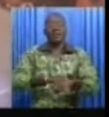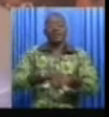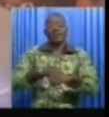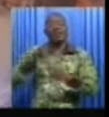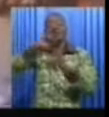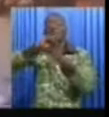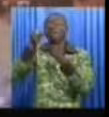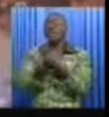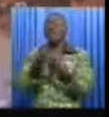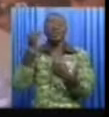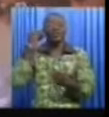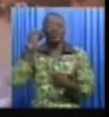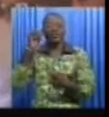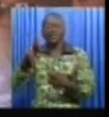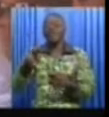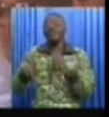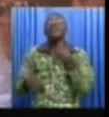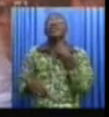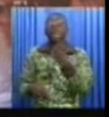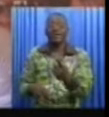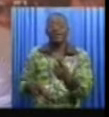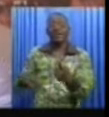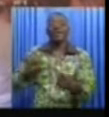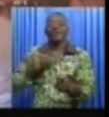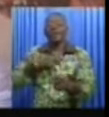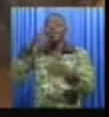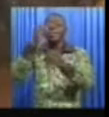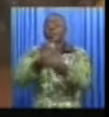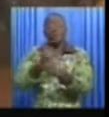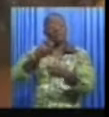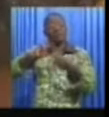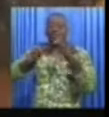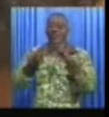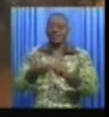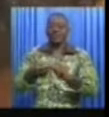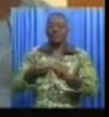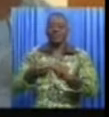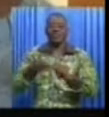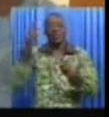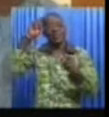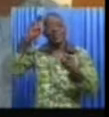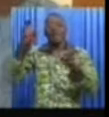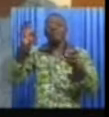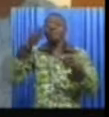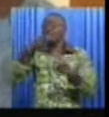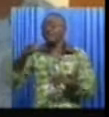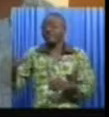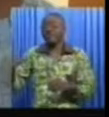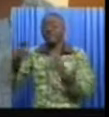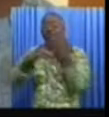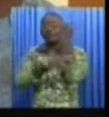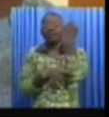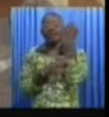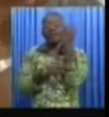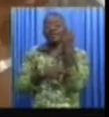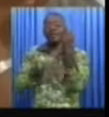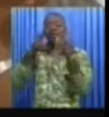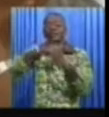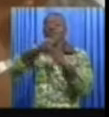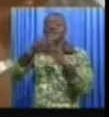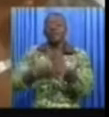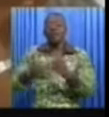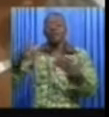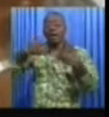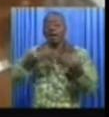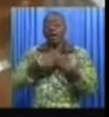sociétés minières nous ont été signalés. Nous avons pris bonne note de tout cela. Grenier du Burkina Faso, la région de la boucle du Moun,